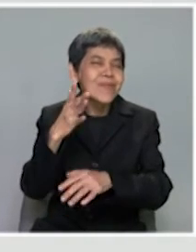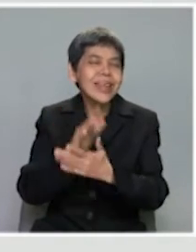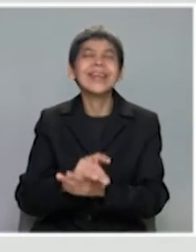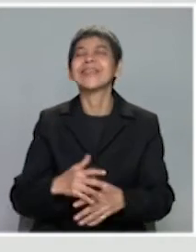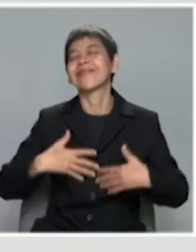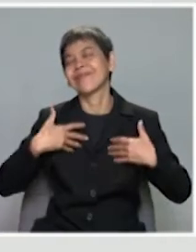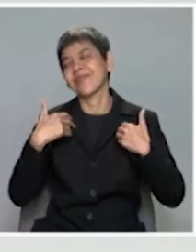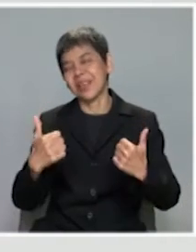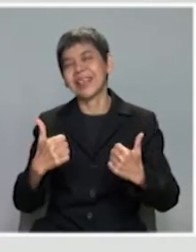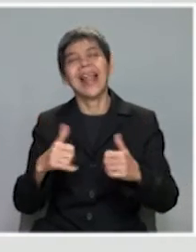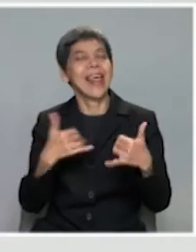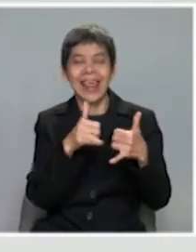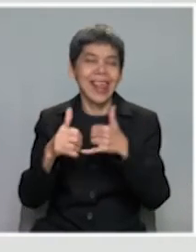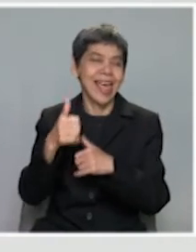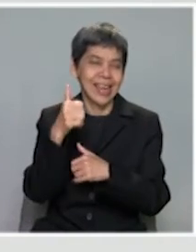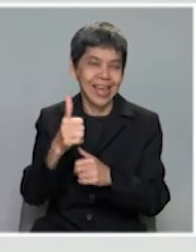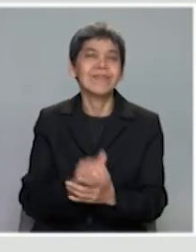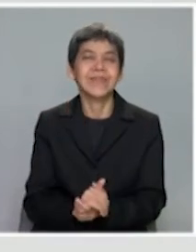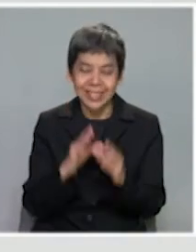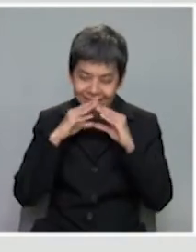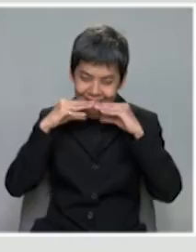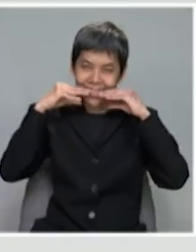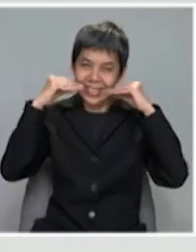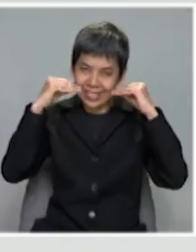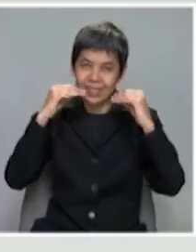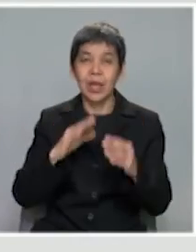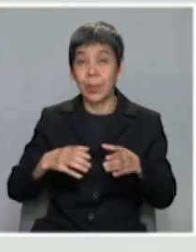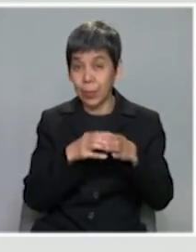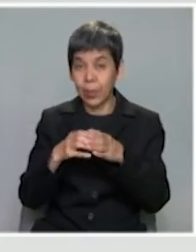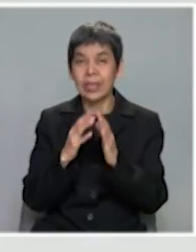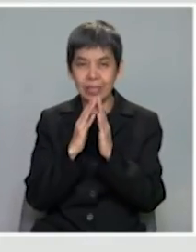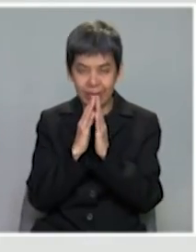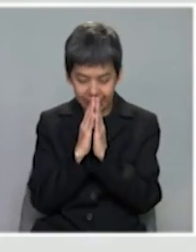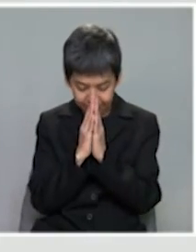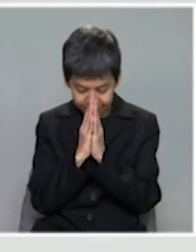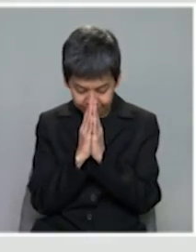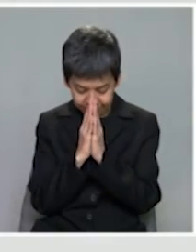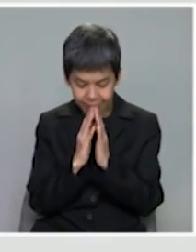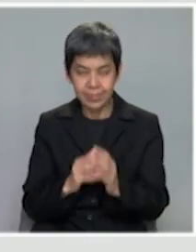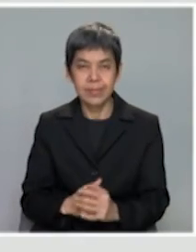ต่ความสุขใจที่ได้เล่นกับมันทั้งหมดนี้คือแก๊กๆวันนี้ผมและทีมงานสวัสดีครับ